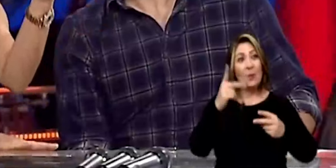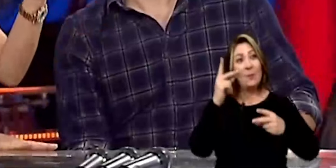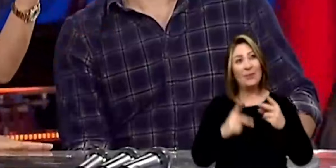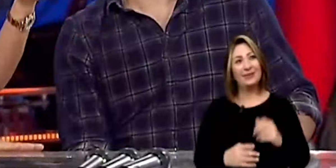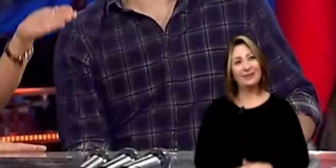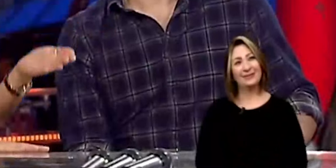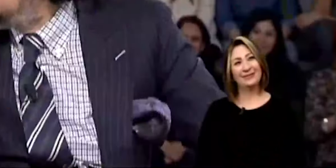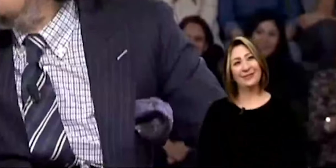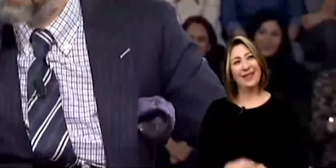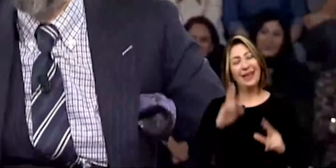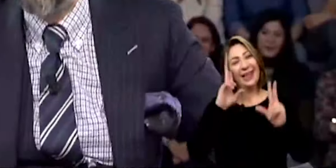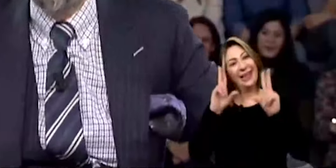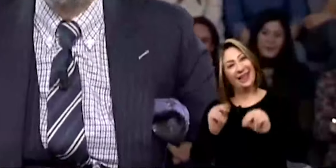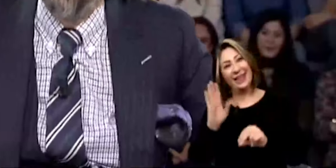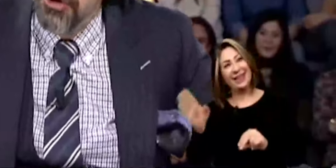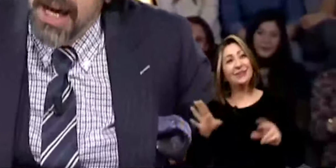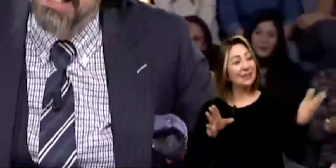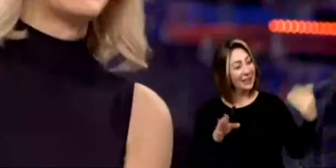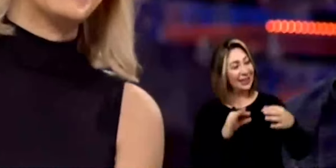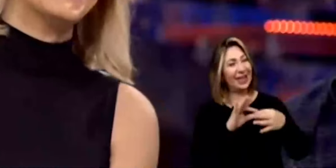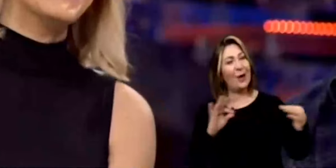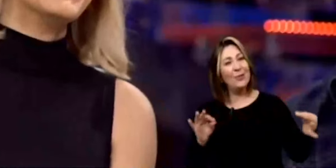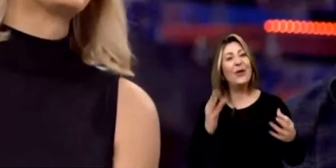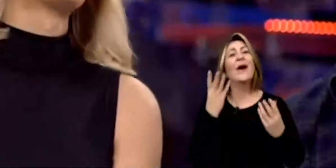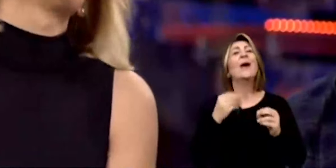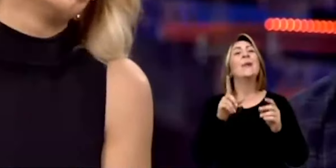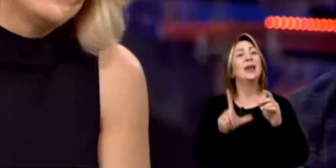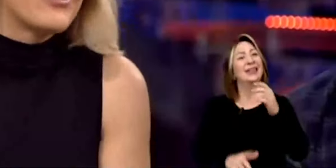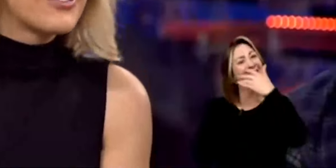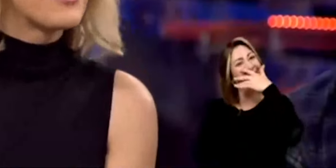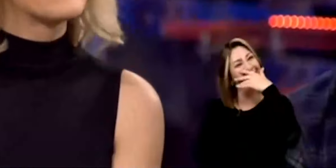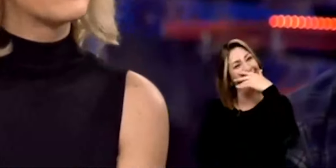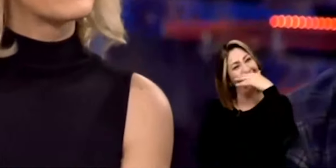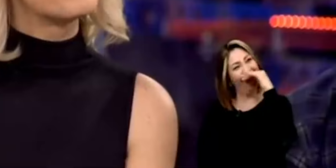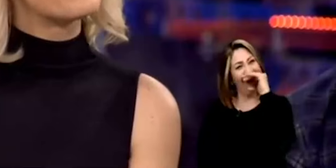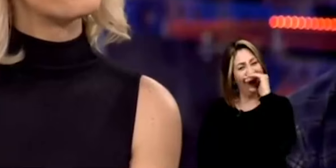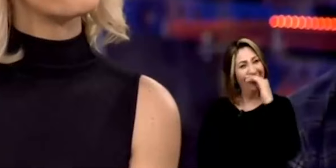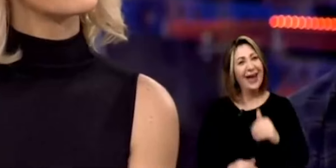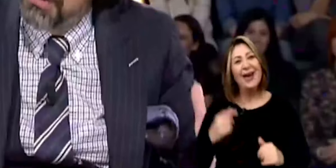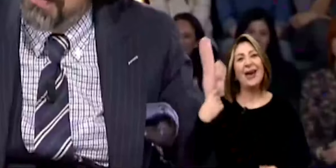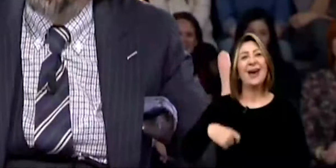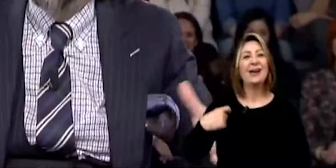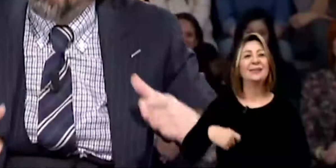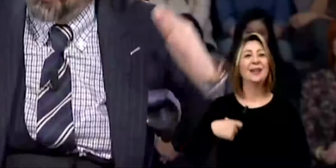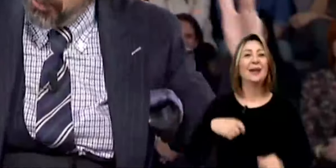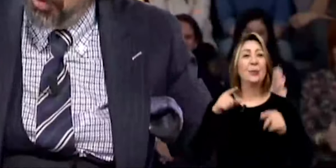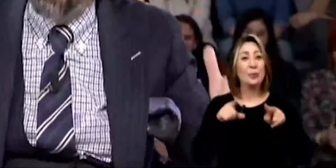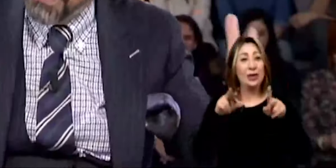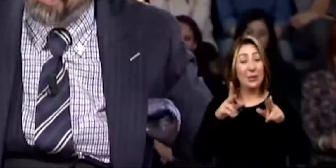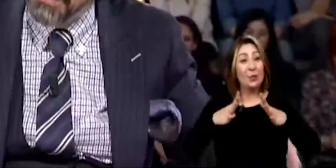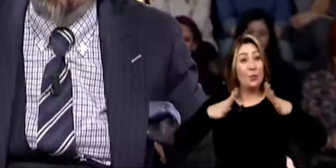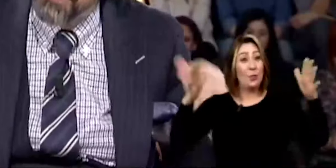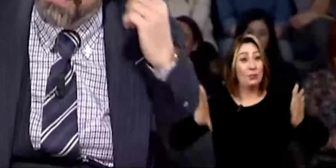bazıları... Yani yatağa girerken getir yavrum şu kabloyu kadınlar. Yani olmaması lazım. Yok öyle değil canım. Öyle hayır, değil ama tamam. Özellikle bu gibi